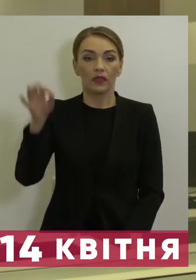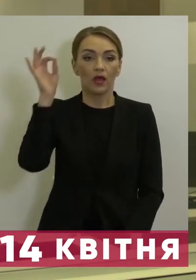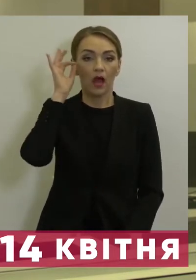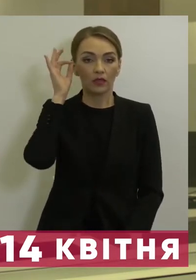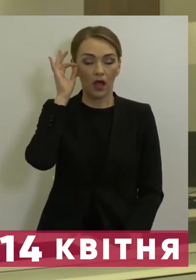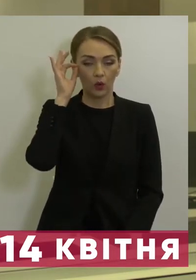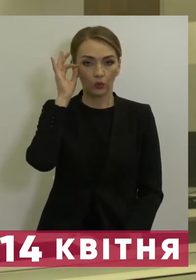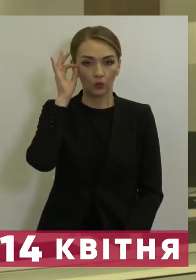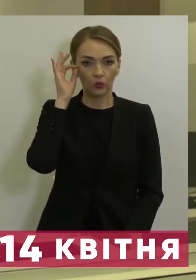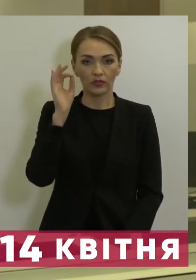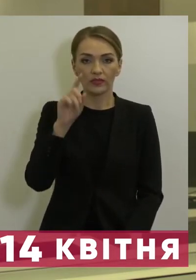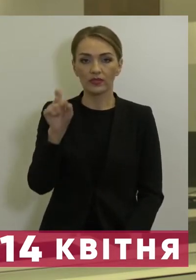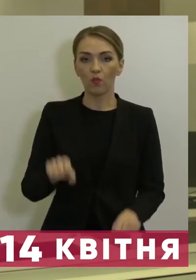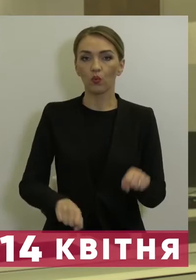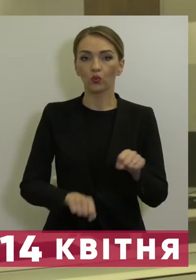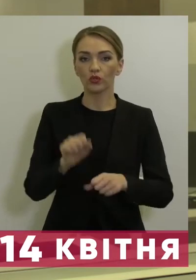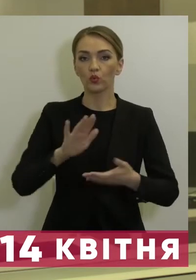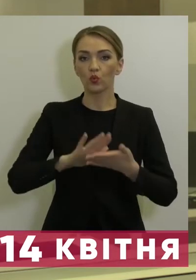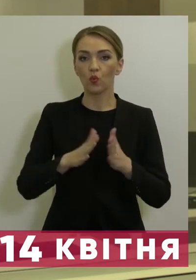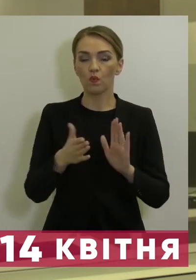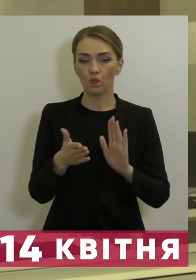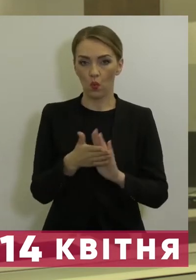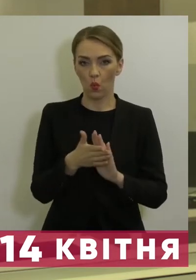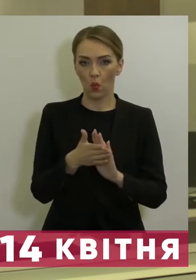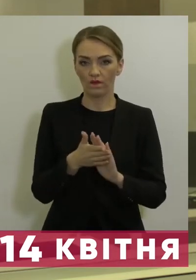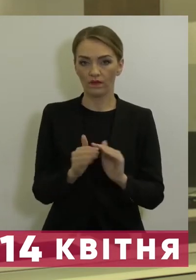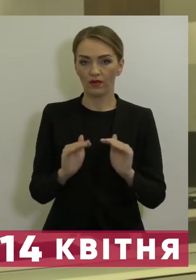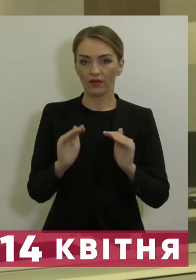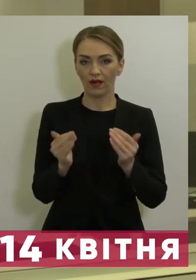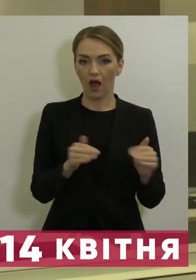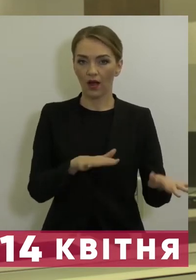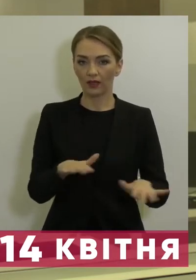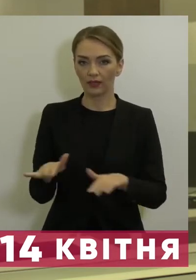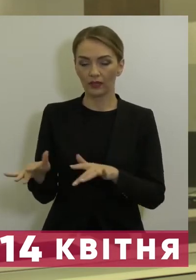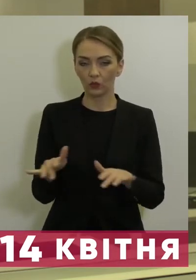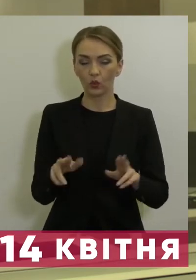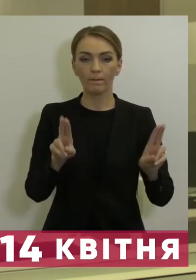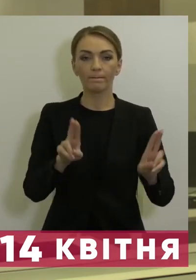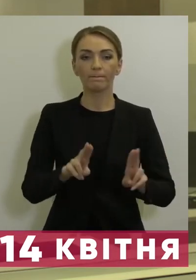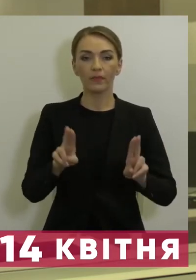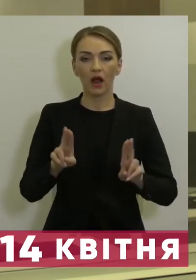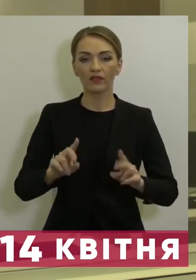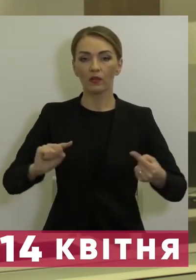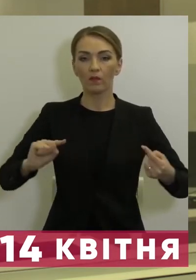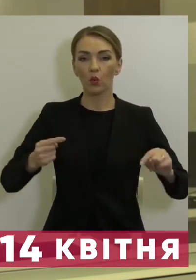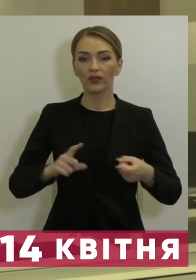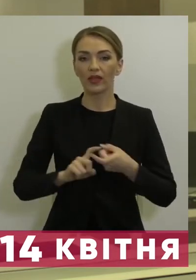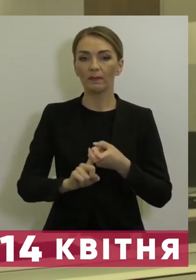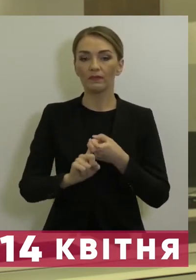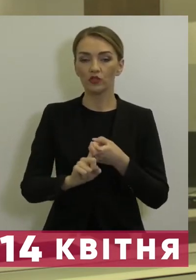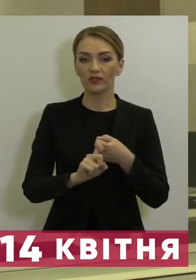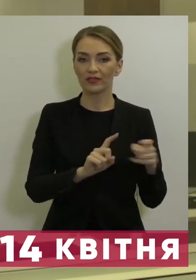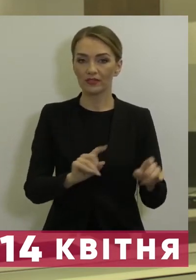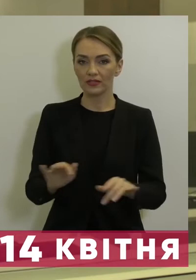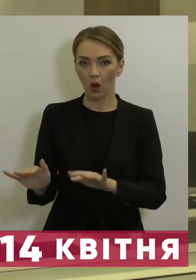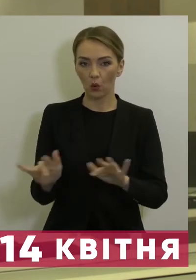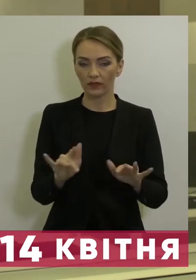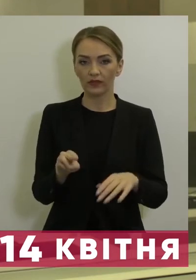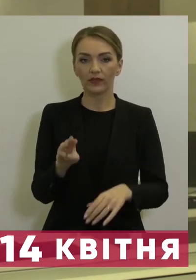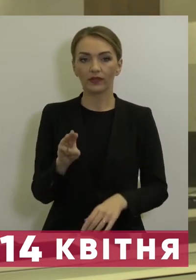Нагадаю, за порушення умов карантину, правил протиепідемічних заходів та